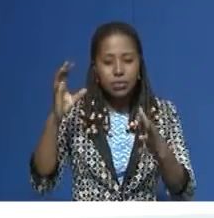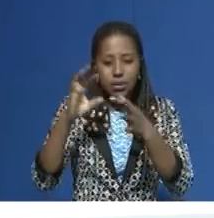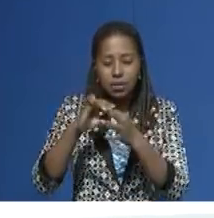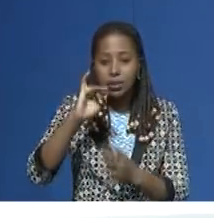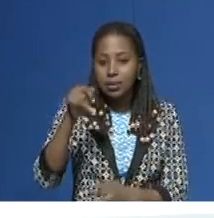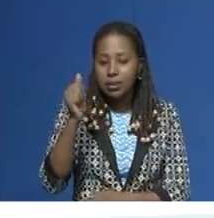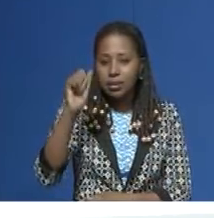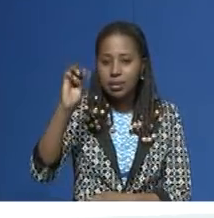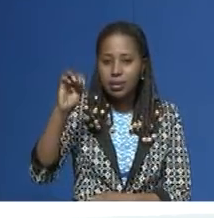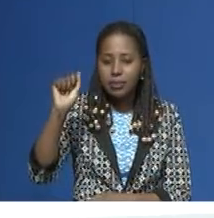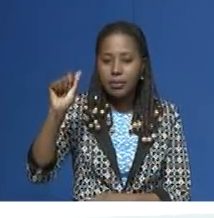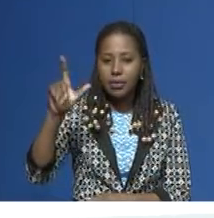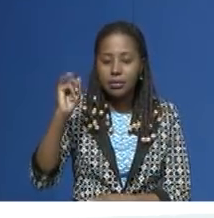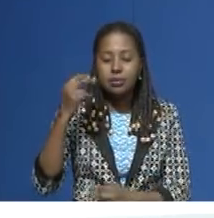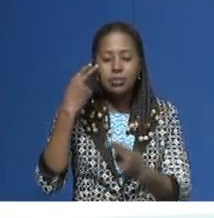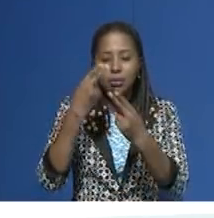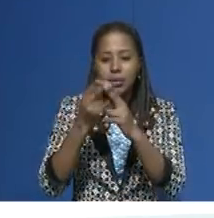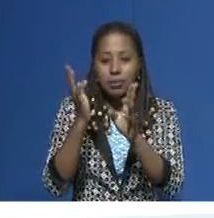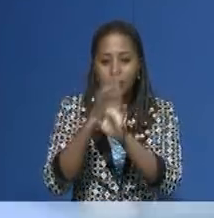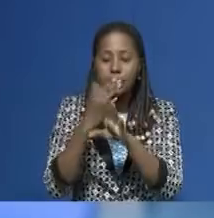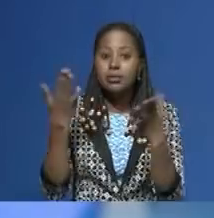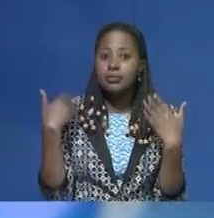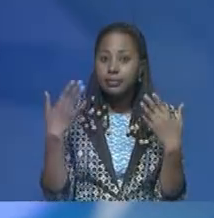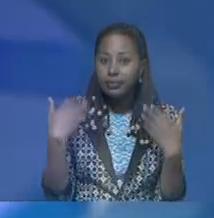Jamal Hashim kwa utabiri wa hali ya hewa.